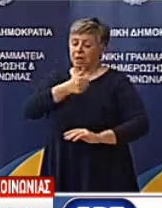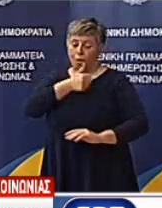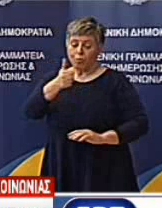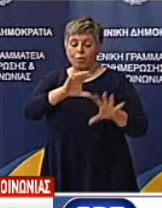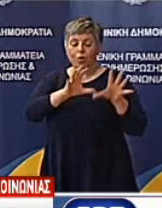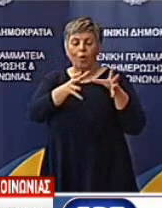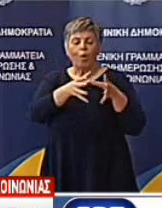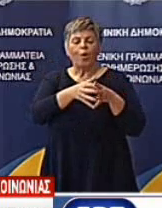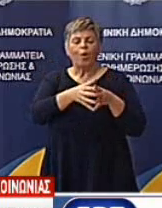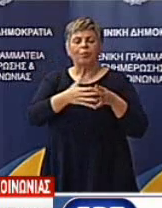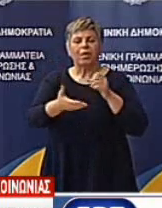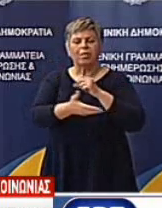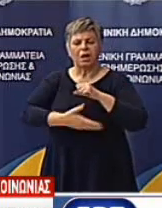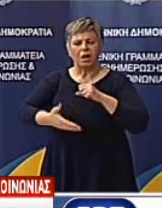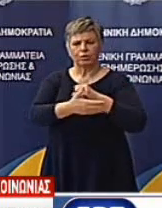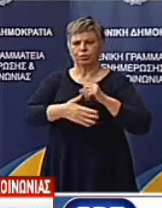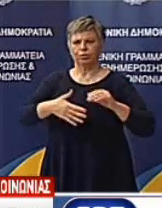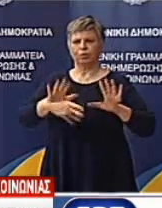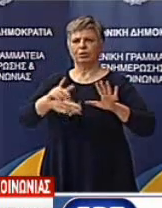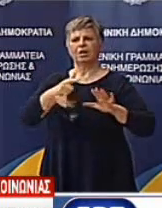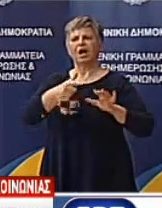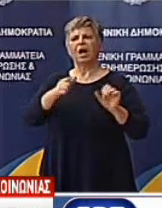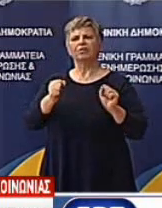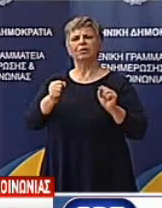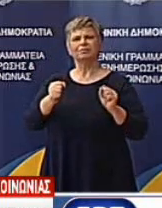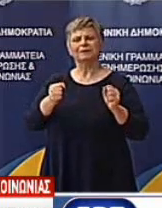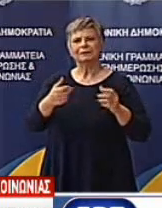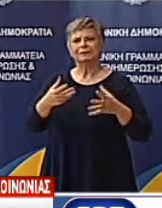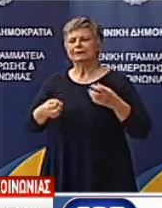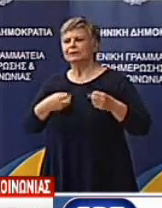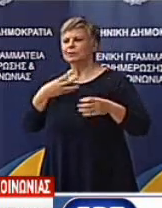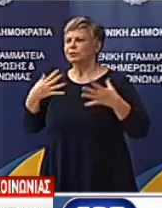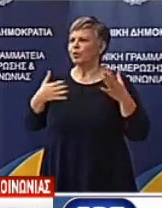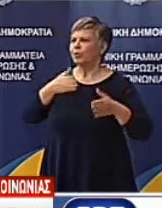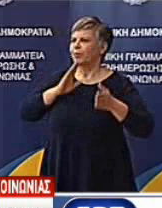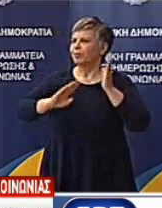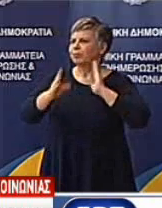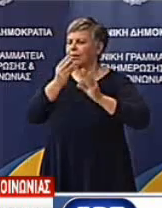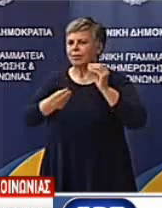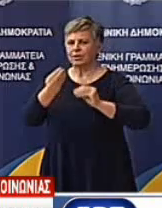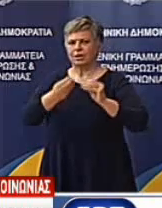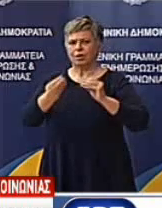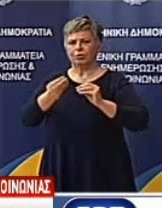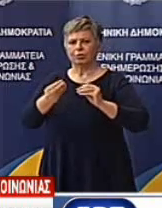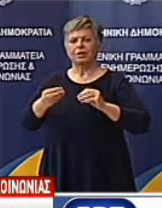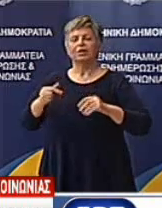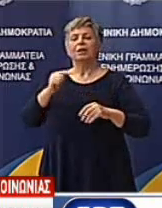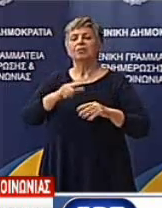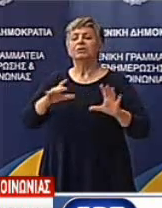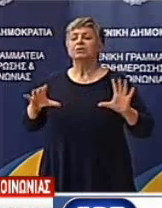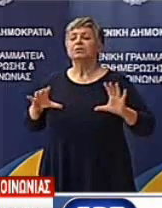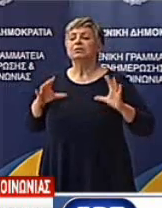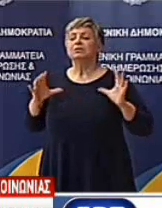Αντιλαμβανόμαστε αυτή την κοινωνία και την ανασφάλεια η οποία ενδεχομένως υπάρχει να μην τους συμβούν και άλλα. Αυτοί οι άνθρωποι λοιπόν